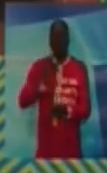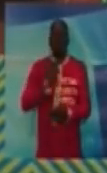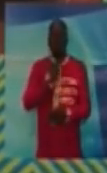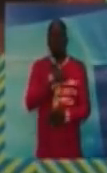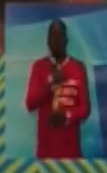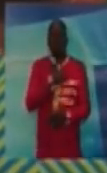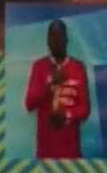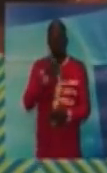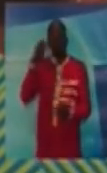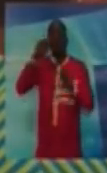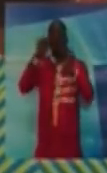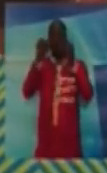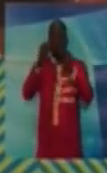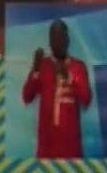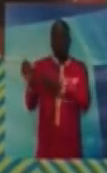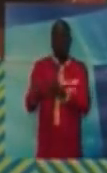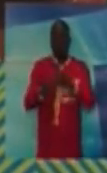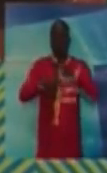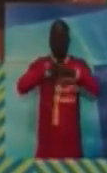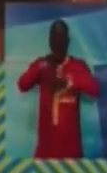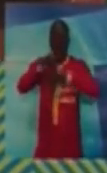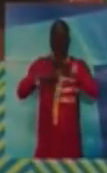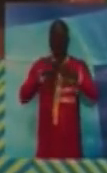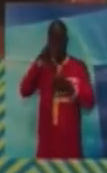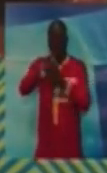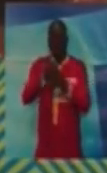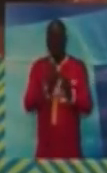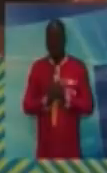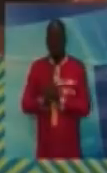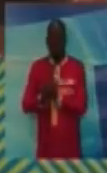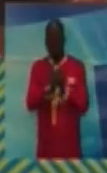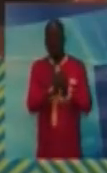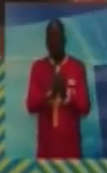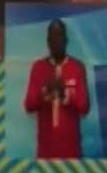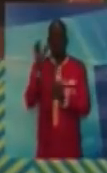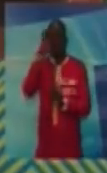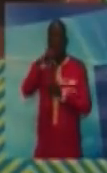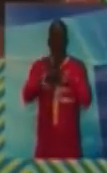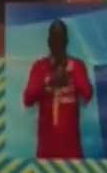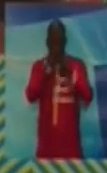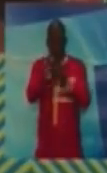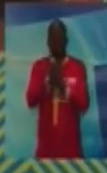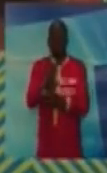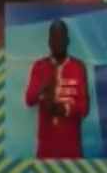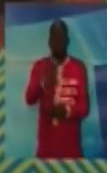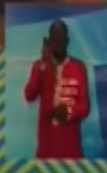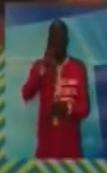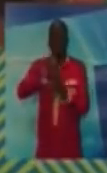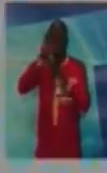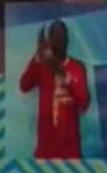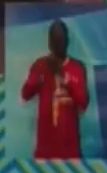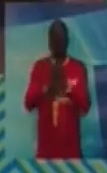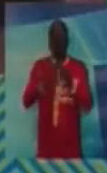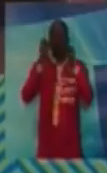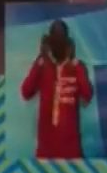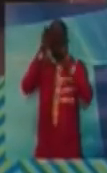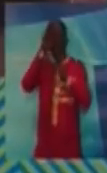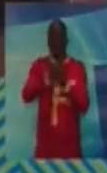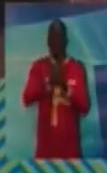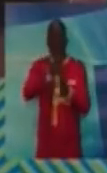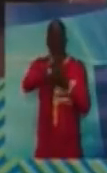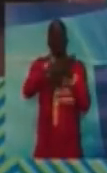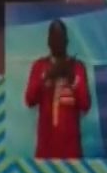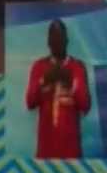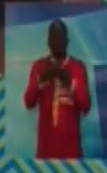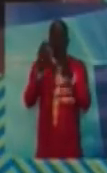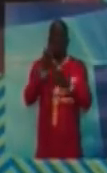c'est ce thème qu'on aborde là, de faire une analyse d'ensemble de la situation nationale et d'en tirer un certain nombre de conclusions et d'enseignements. Tous les maux qu'on